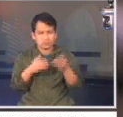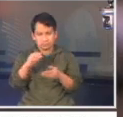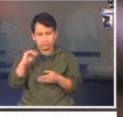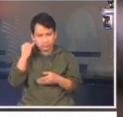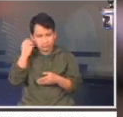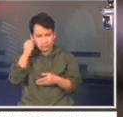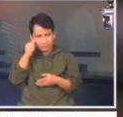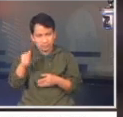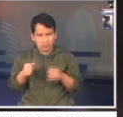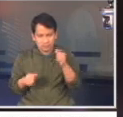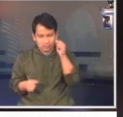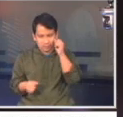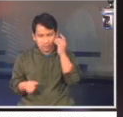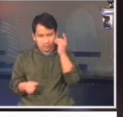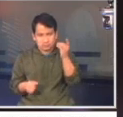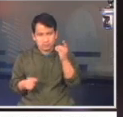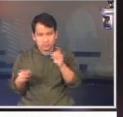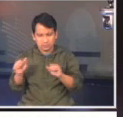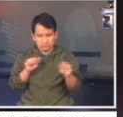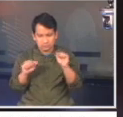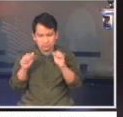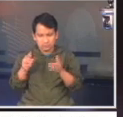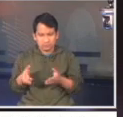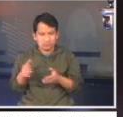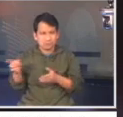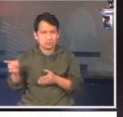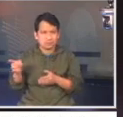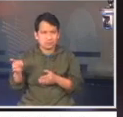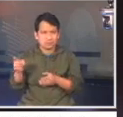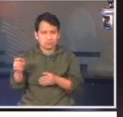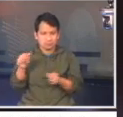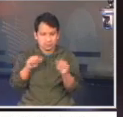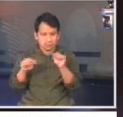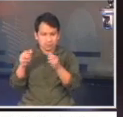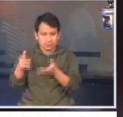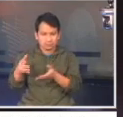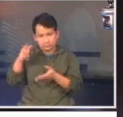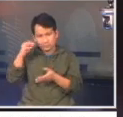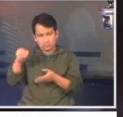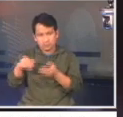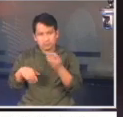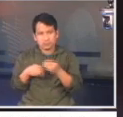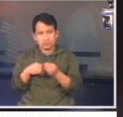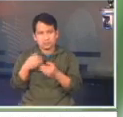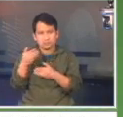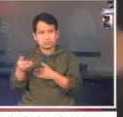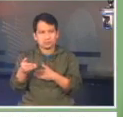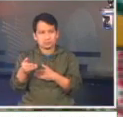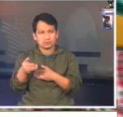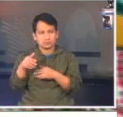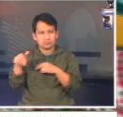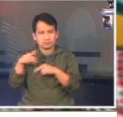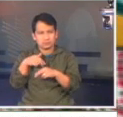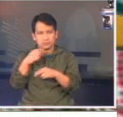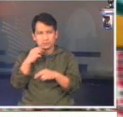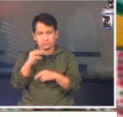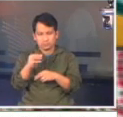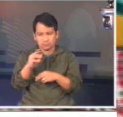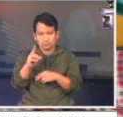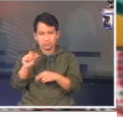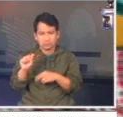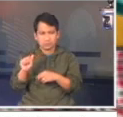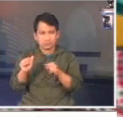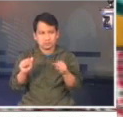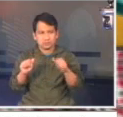at Alan Dizon ang Best Actress at Best Actor Awards. Samantala, pinangalanan na nga ng MMDA ang 10